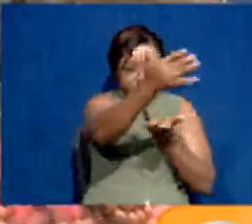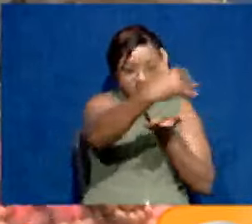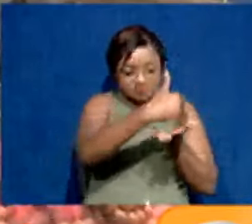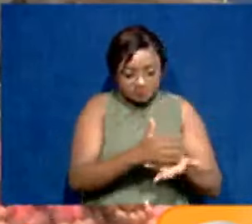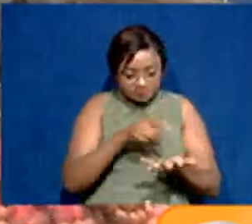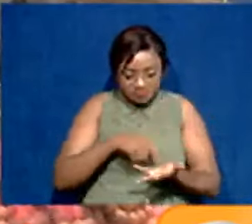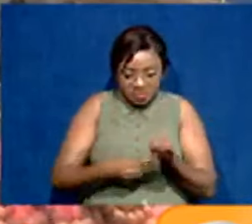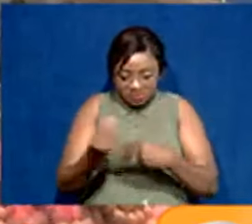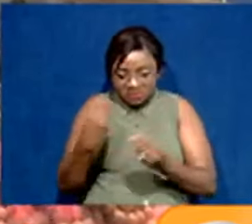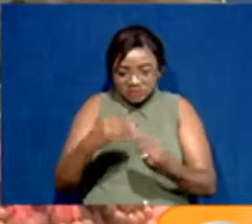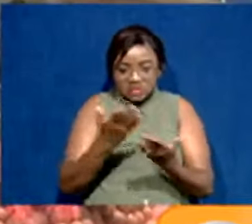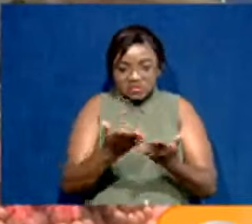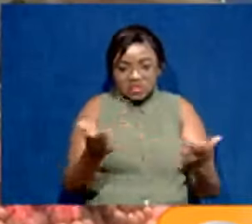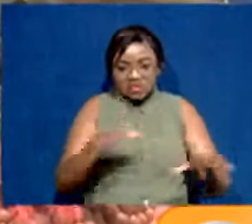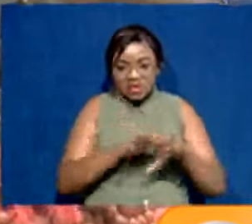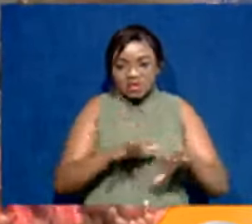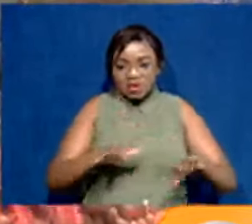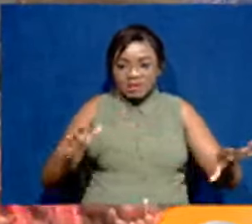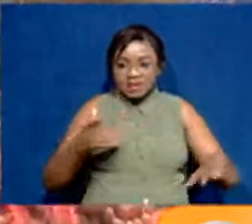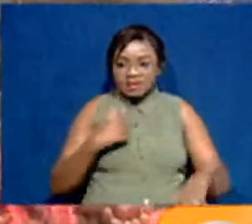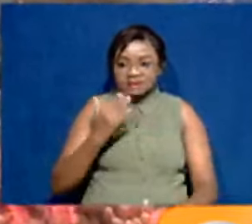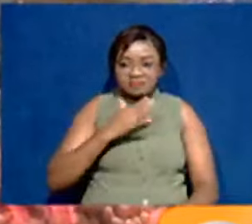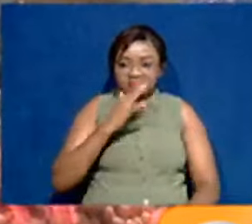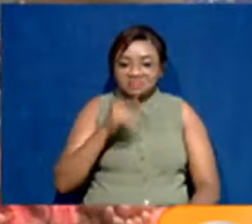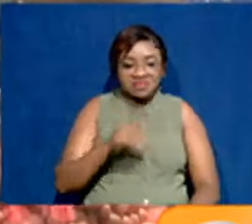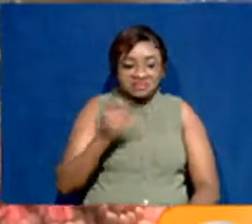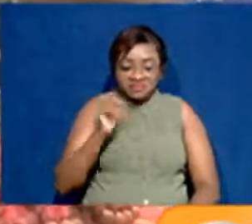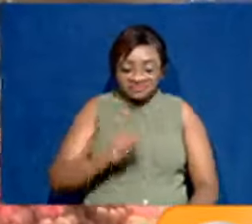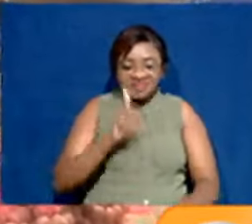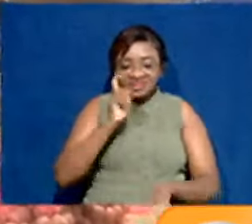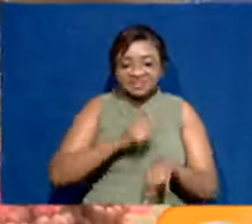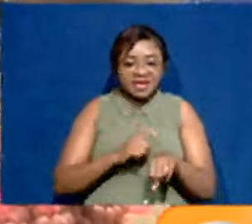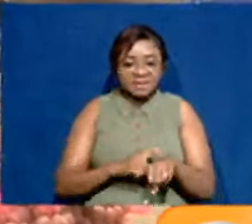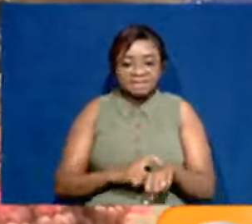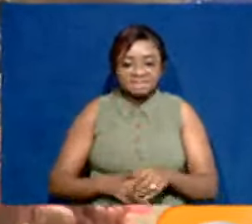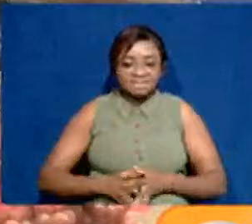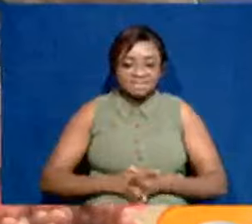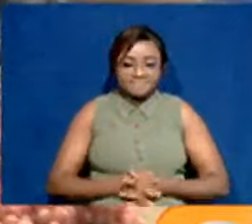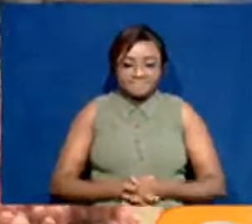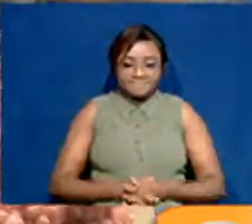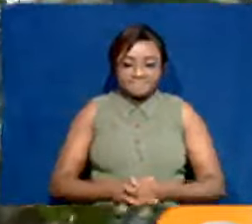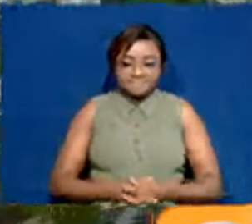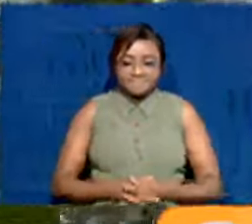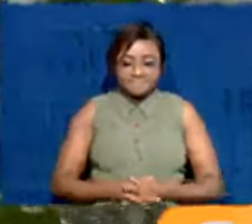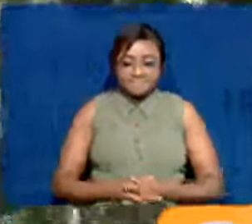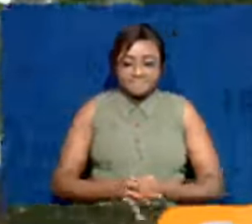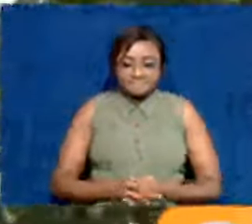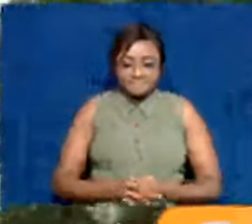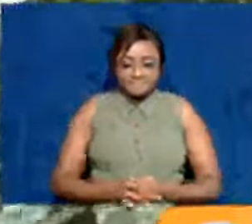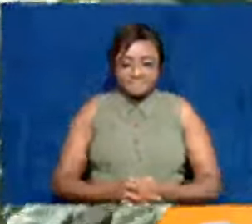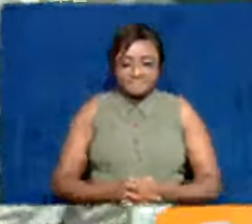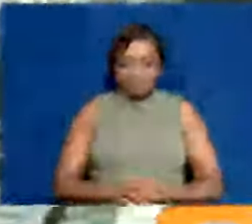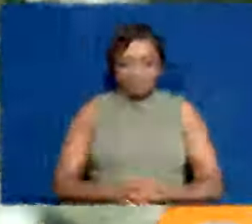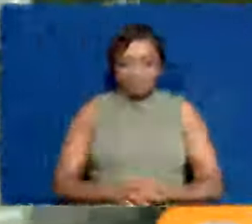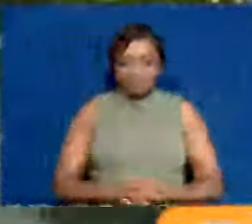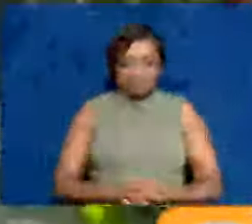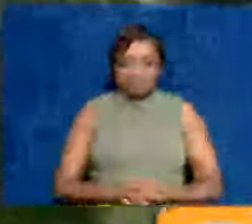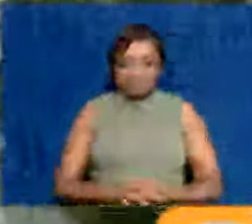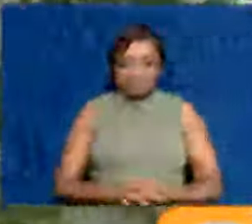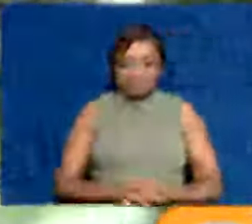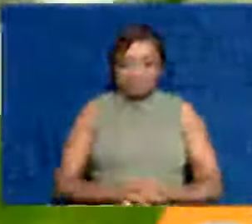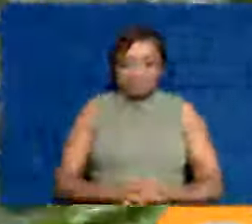na kuanza kuuza. Sijawahi uza tena, haijawahi onekana hii kitu kwa soko tena. Hii ni mwaka ya kwanza. Away